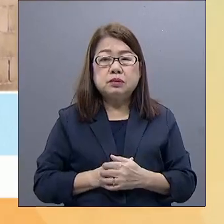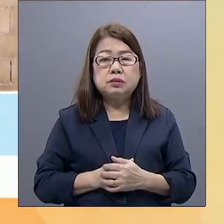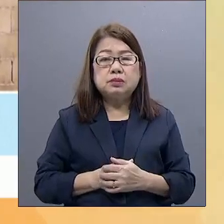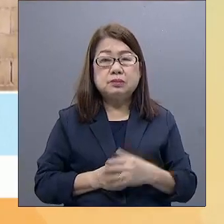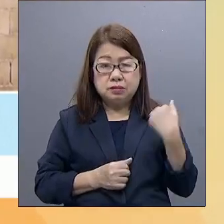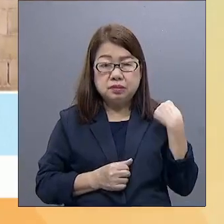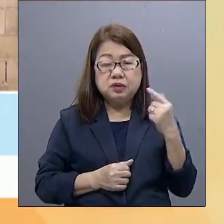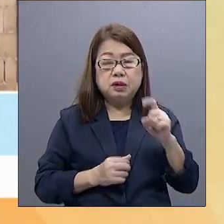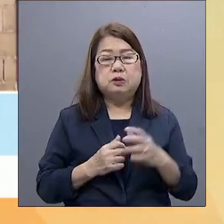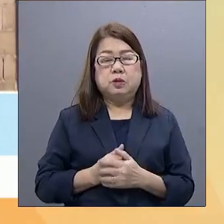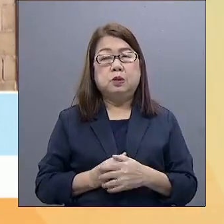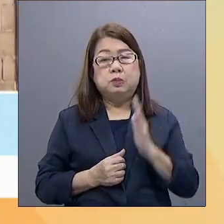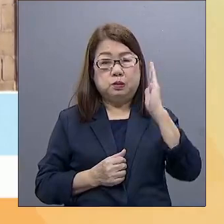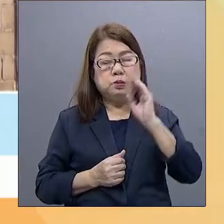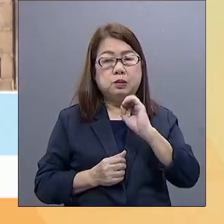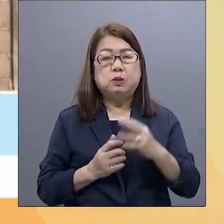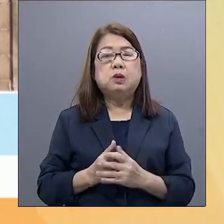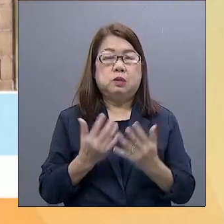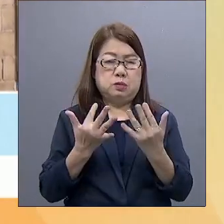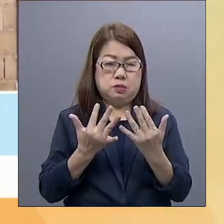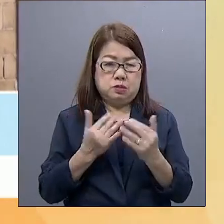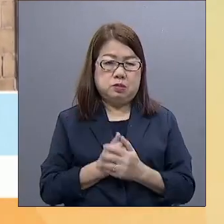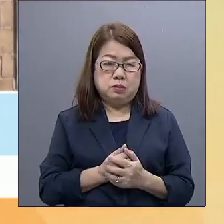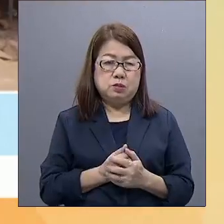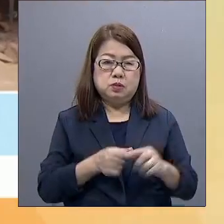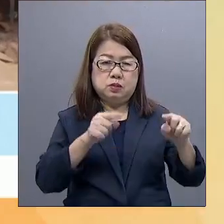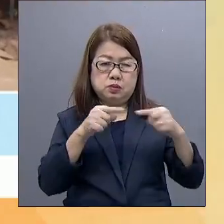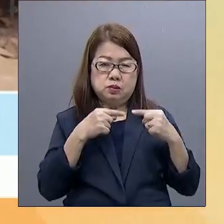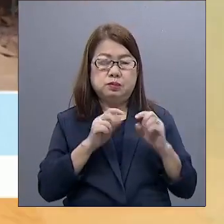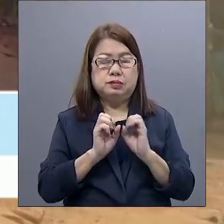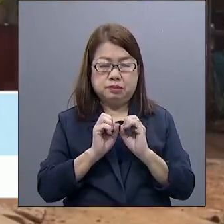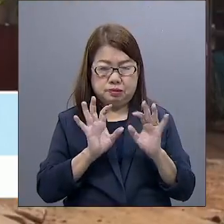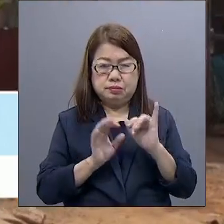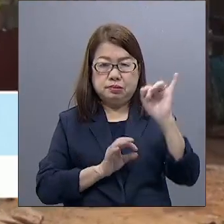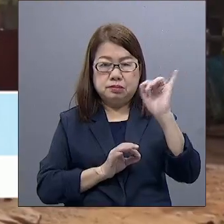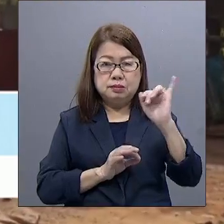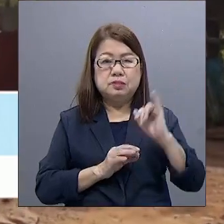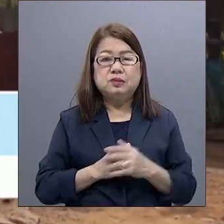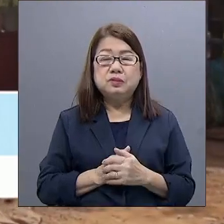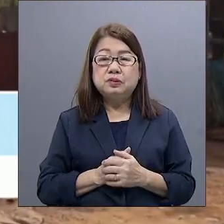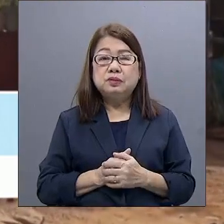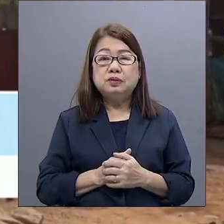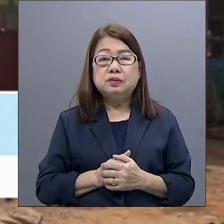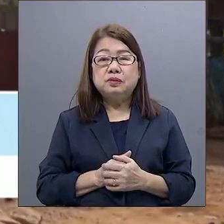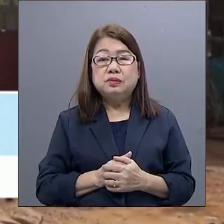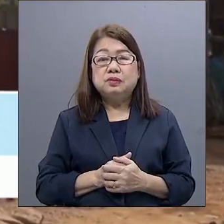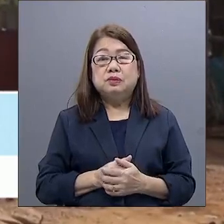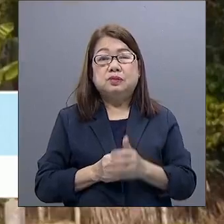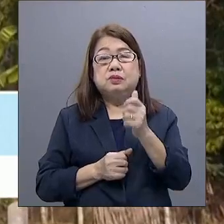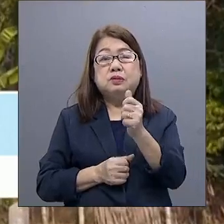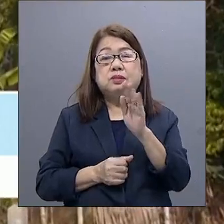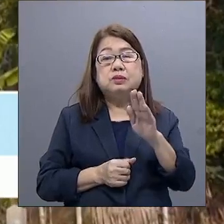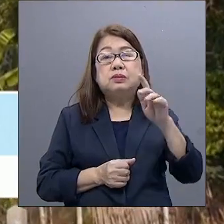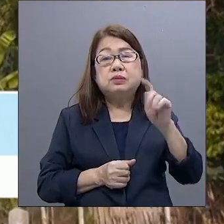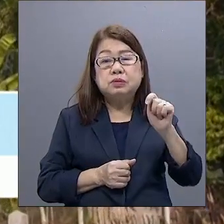้องรอ ทำความสonzippedจากทองถนทจะแ้งจากสุนชนอะเพระว่า